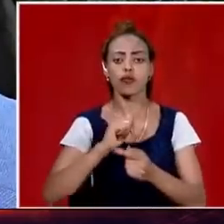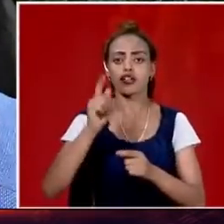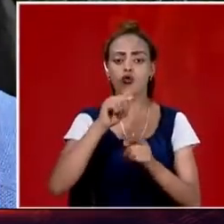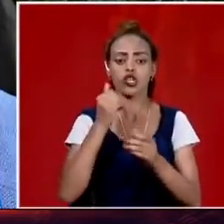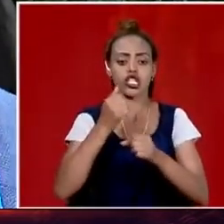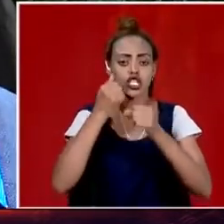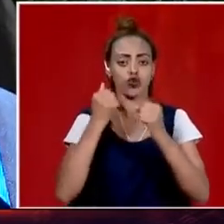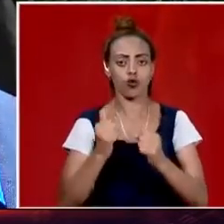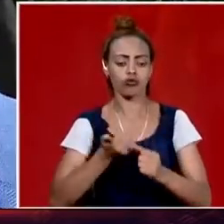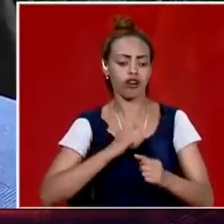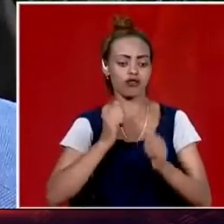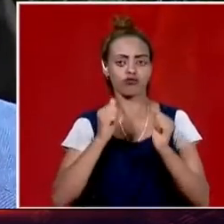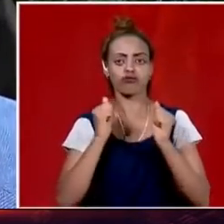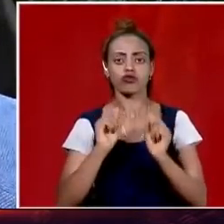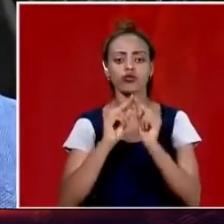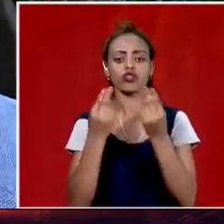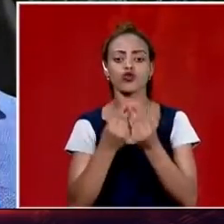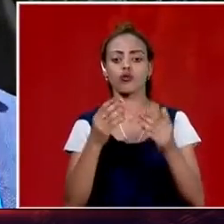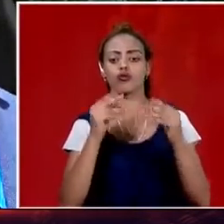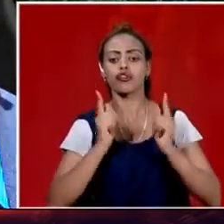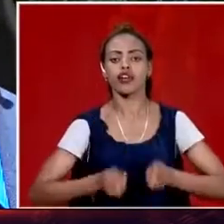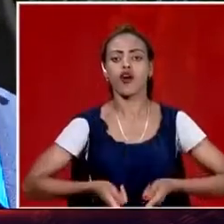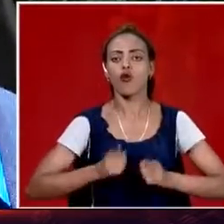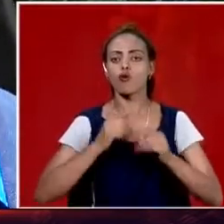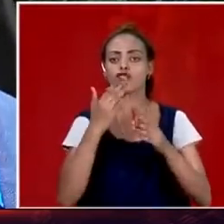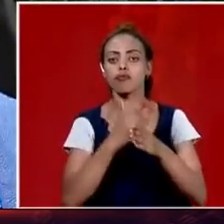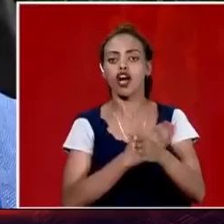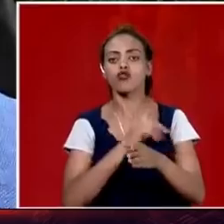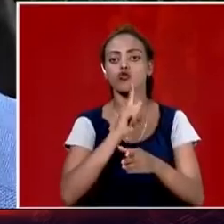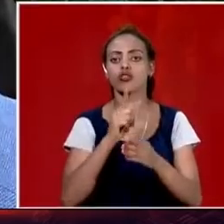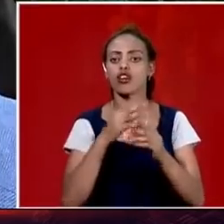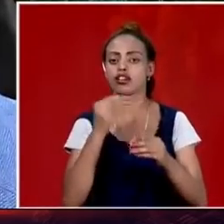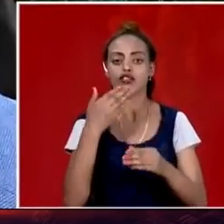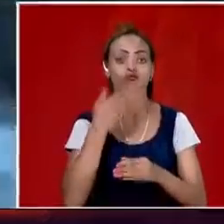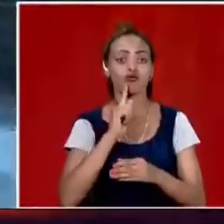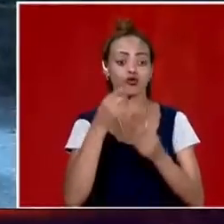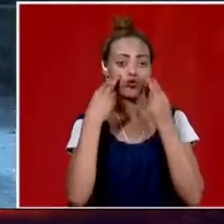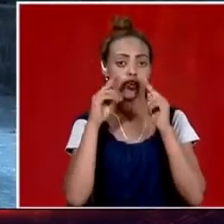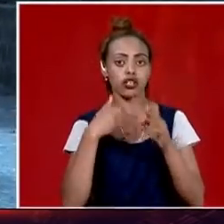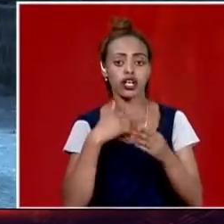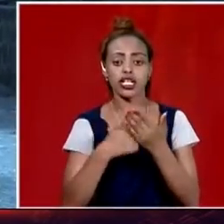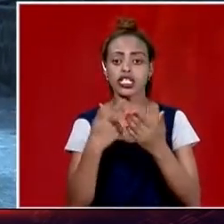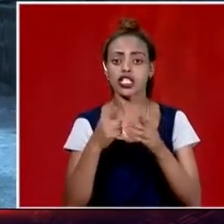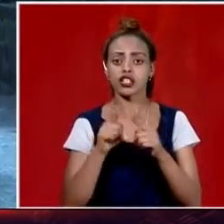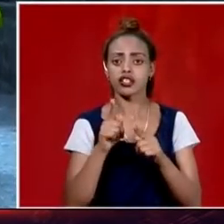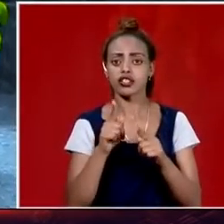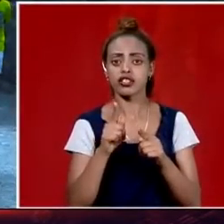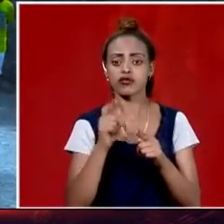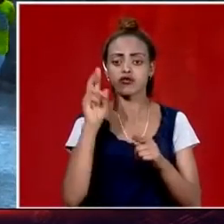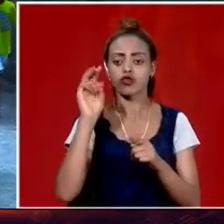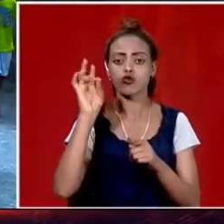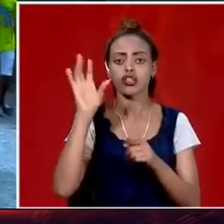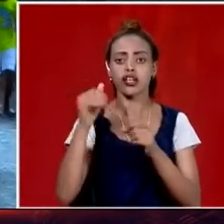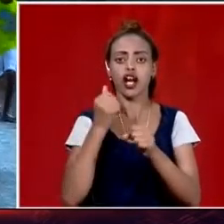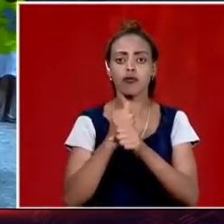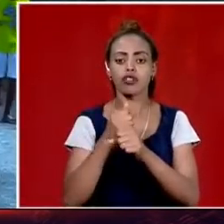እውን ንቤተሰብ እውን ናብሮም ዝመሓየሸሉ ብእንትን እዩ እና ፅቡቅ እዩ ዝረአዩ ዘለኹ እዚ ግን ብዓስ 27 ዓመት ኣብዚ